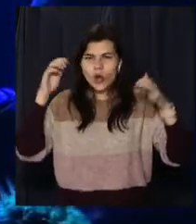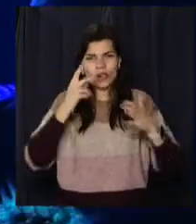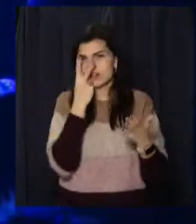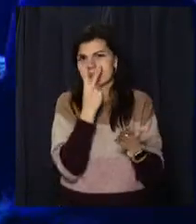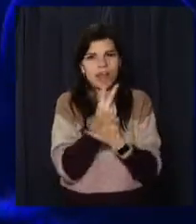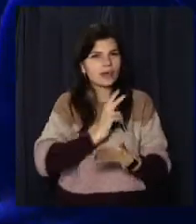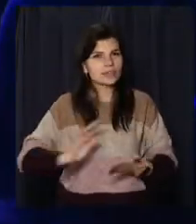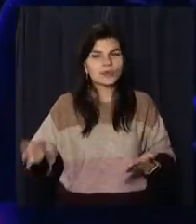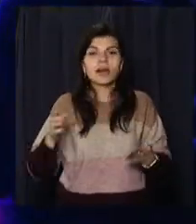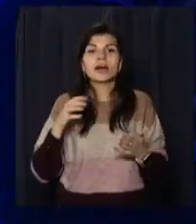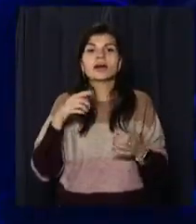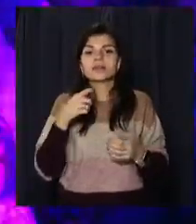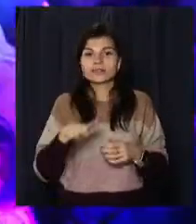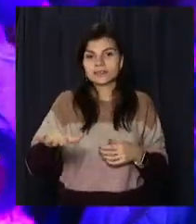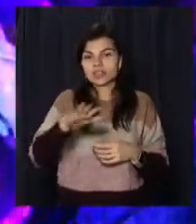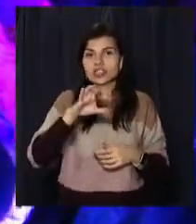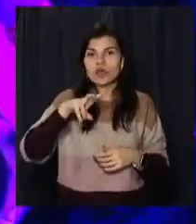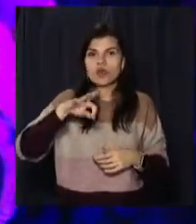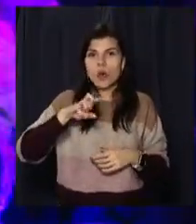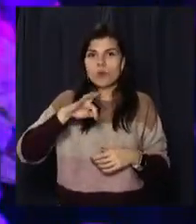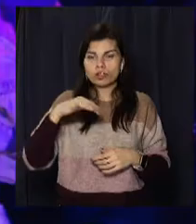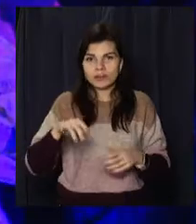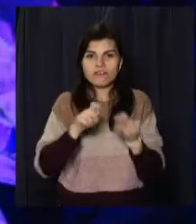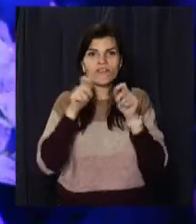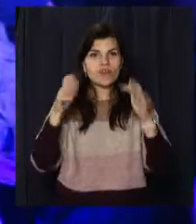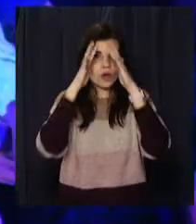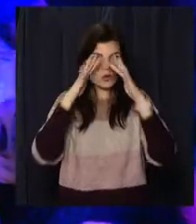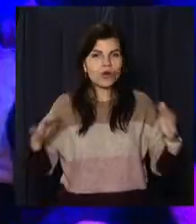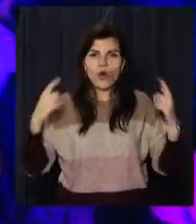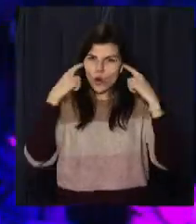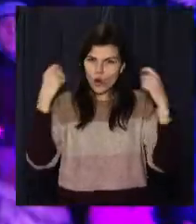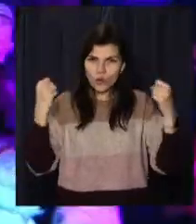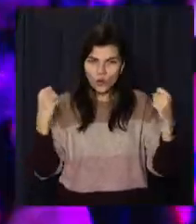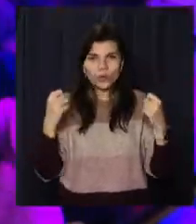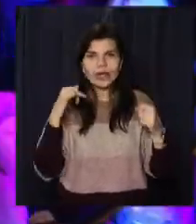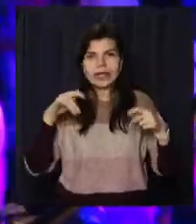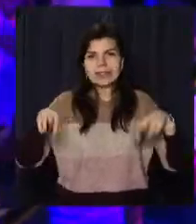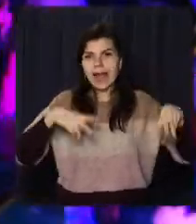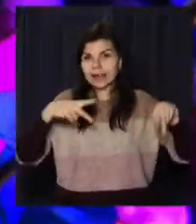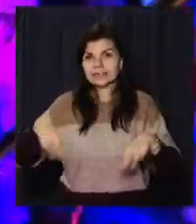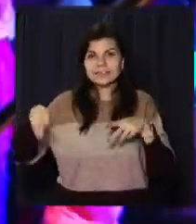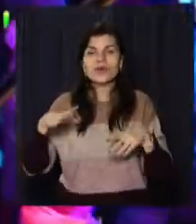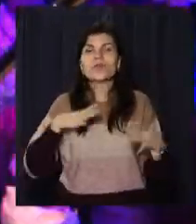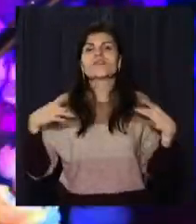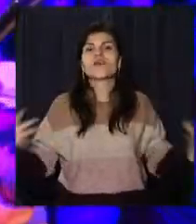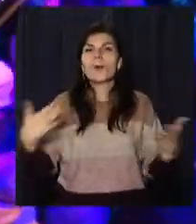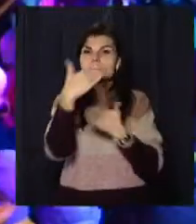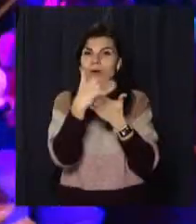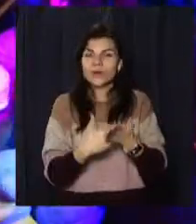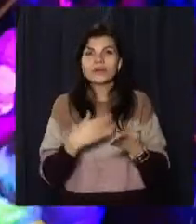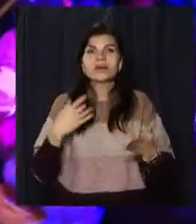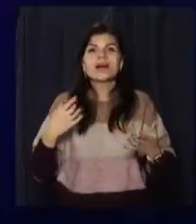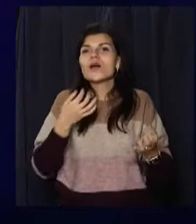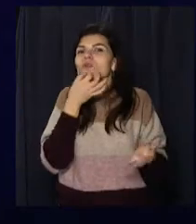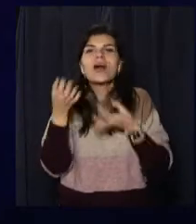окропив Святий Миколай, у центрі Слобожанського відкривали ялинку гучно та із запальними танцями. У святковій програмі розваги на